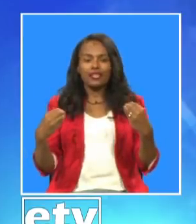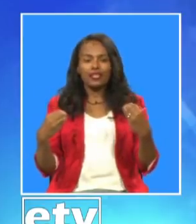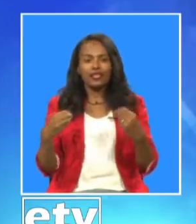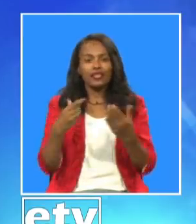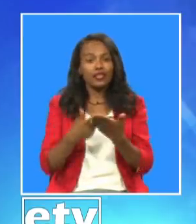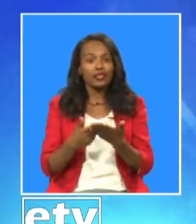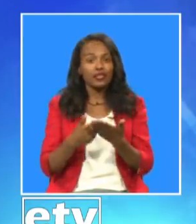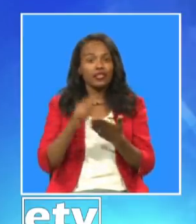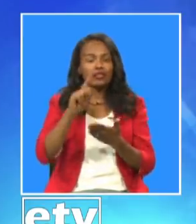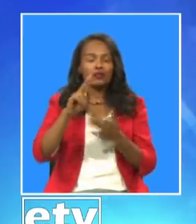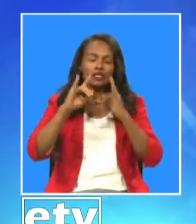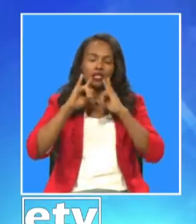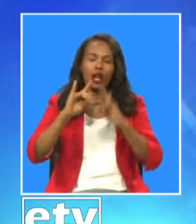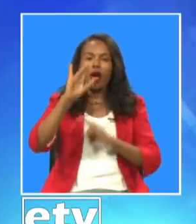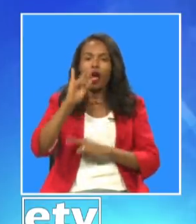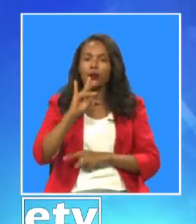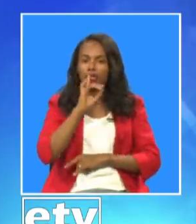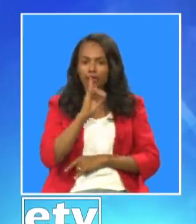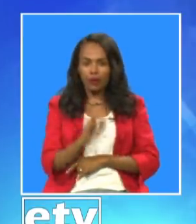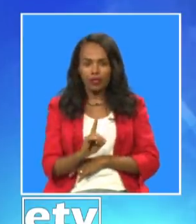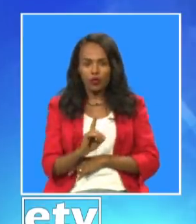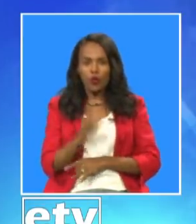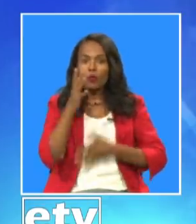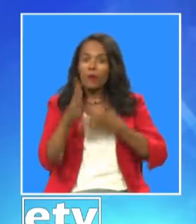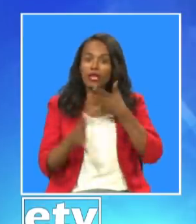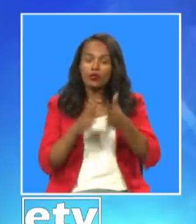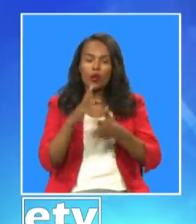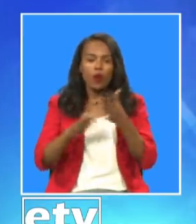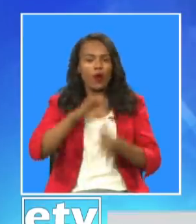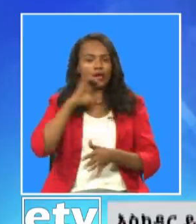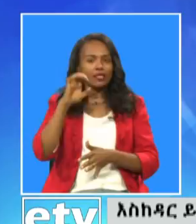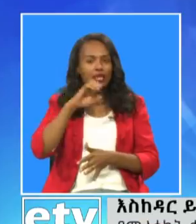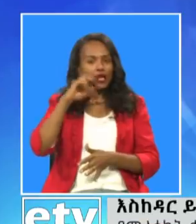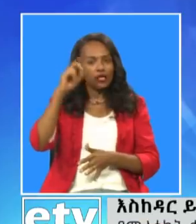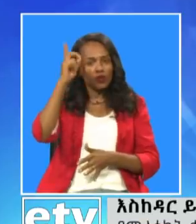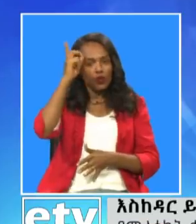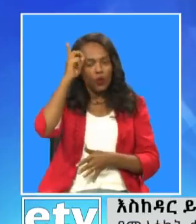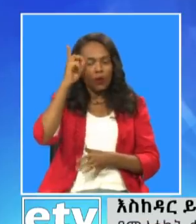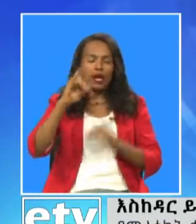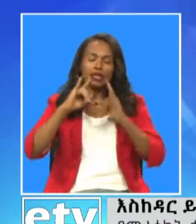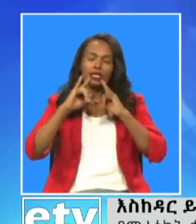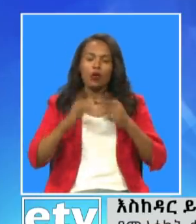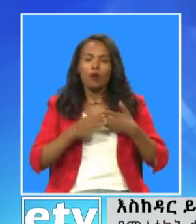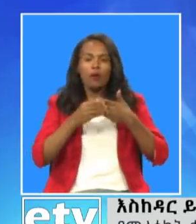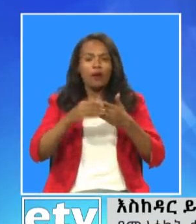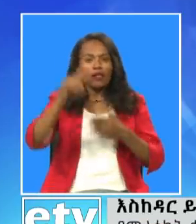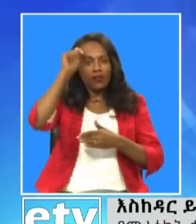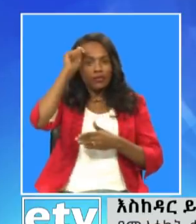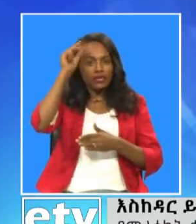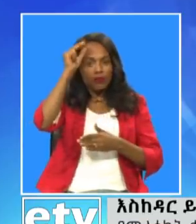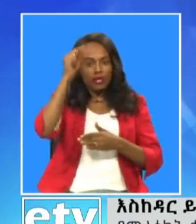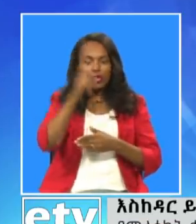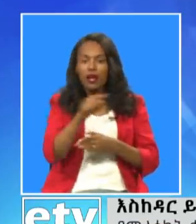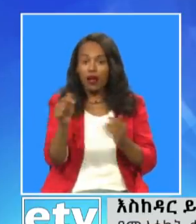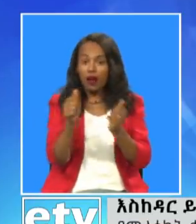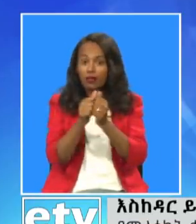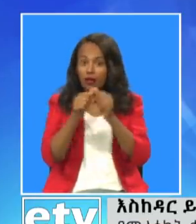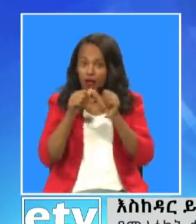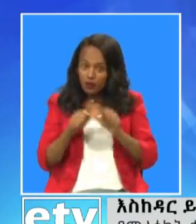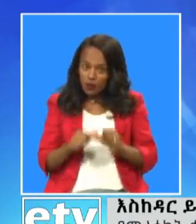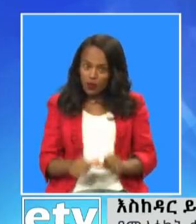ተነስተልን የኢቲቪ ዜና 57 ነው። በመልከተ ቋንቋ አስከዳሪ ኩኑ አምላክ ዜናውን በመብራት ተመስገን በየነ ከናንተ ጋር